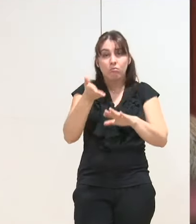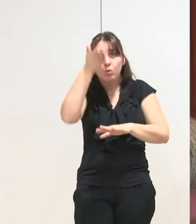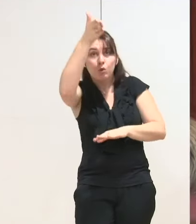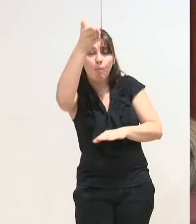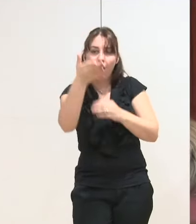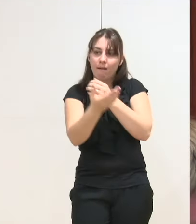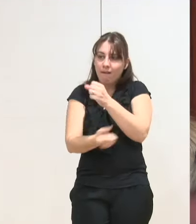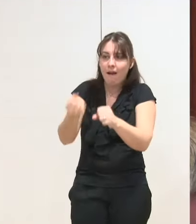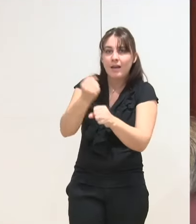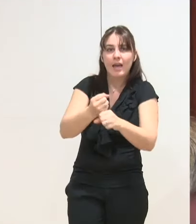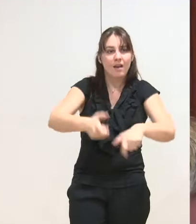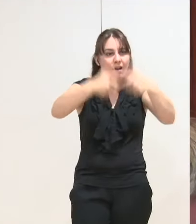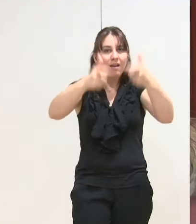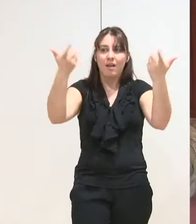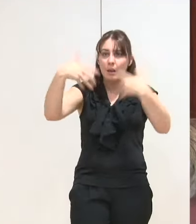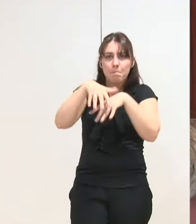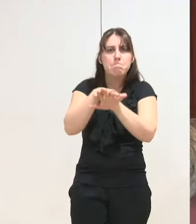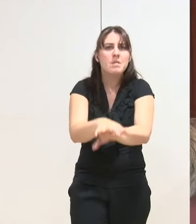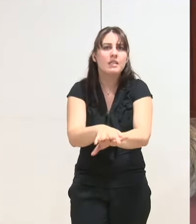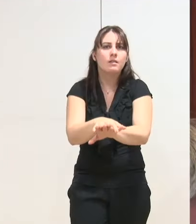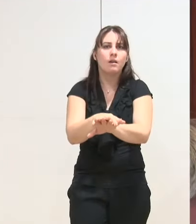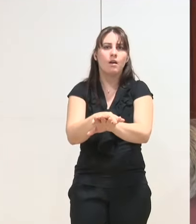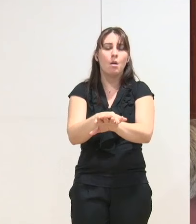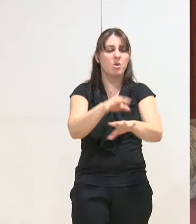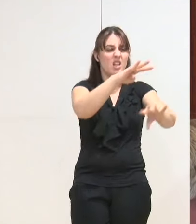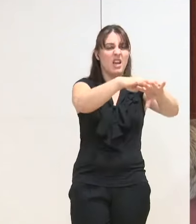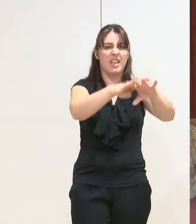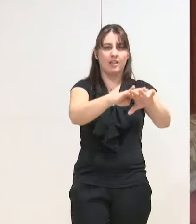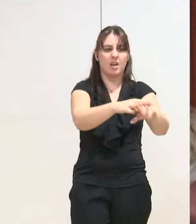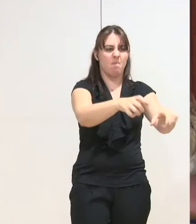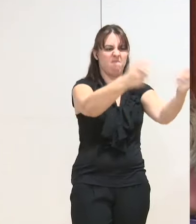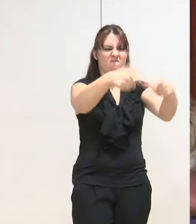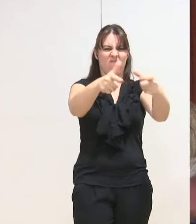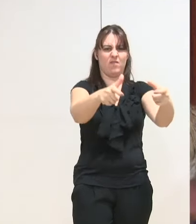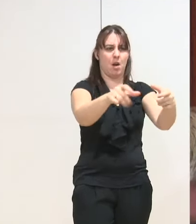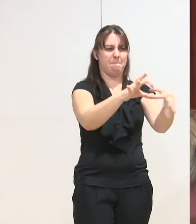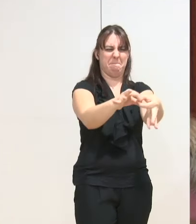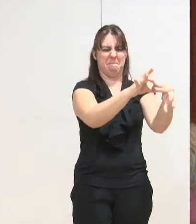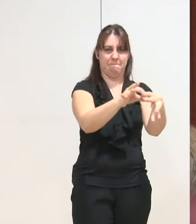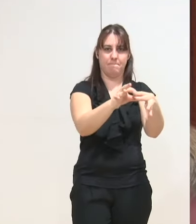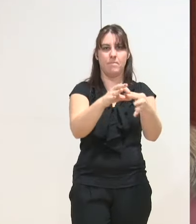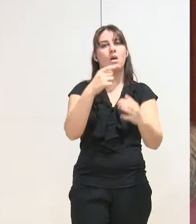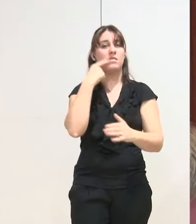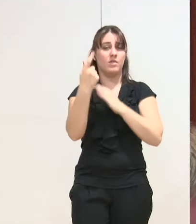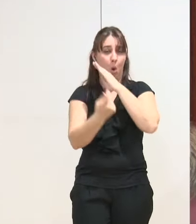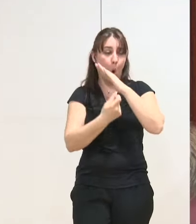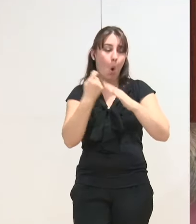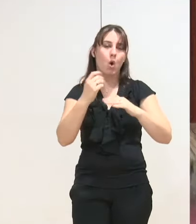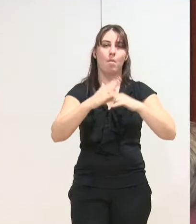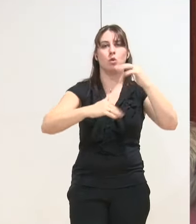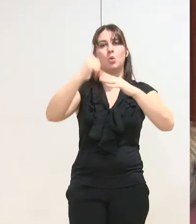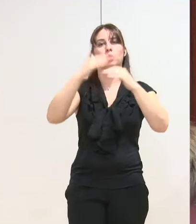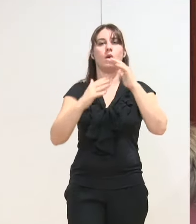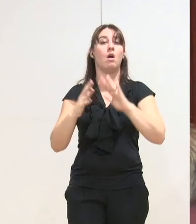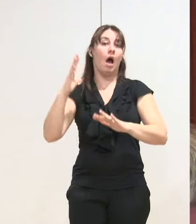la mixité d'habitat de façon beaucoup plus concentrée sur certains quartiers et donc de reconstruire là où la densité nous permettait